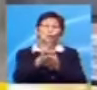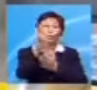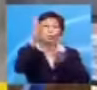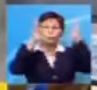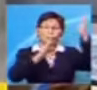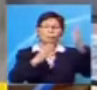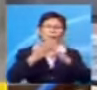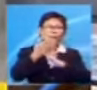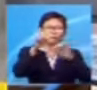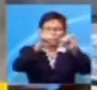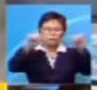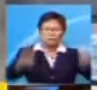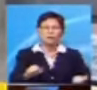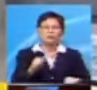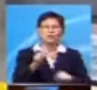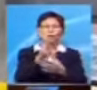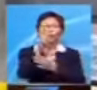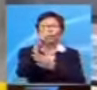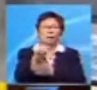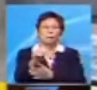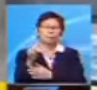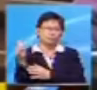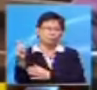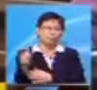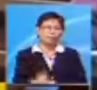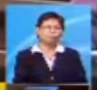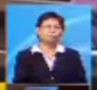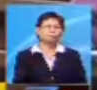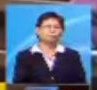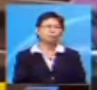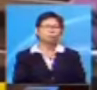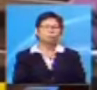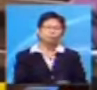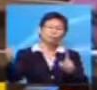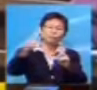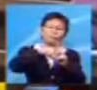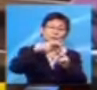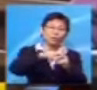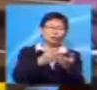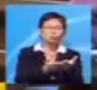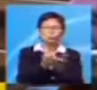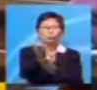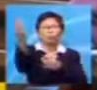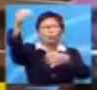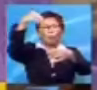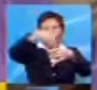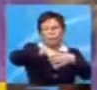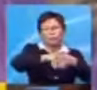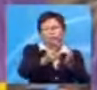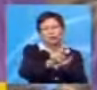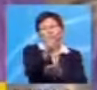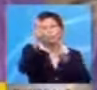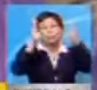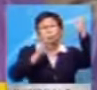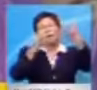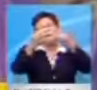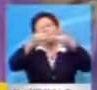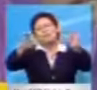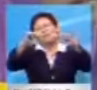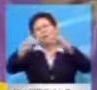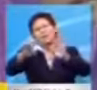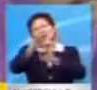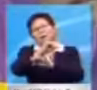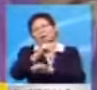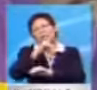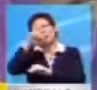sistem Um sendabil per secara terus untuk kemasukan ke Um adalah percuma